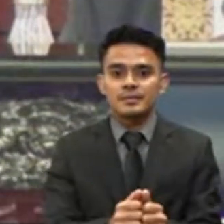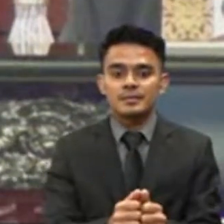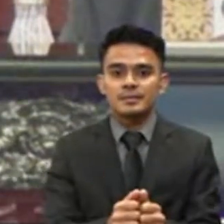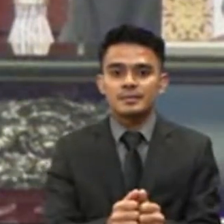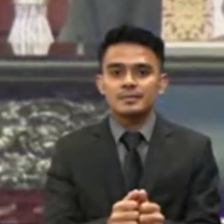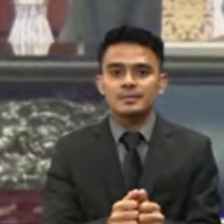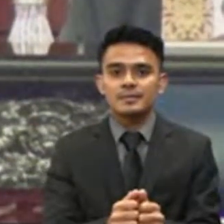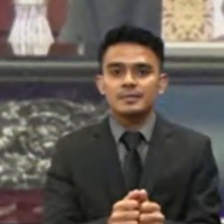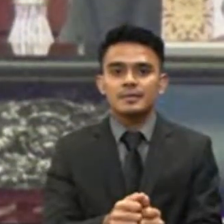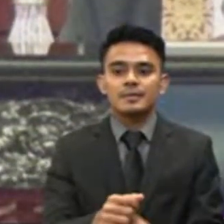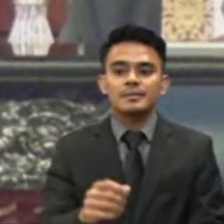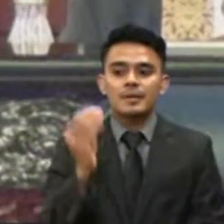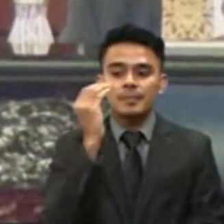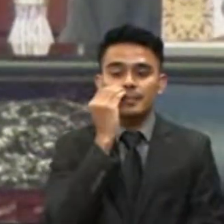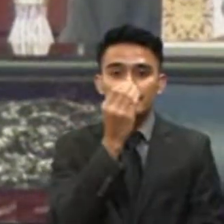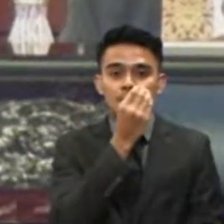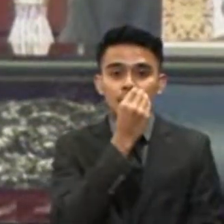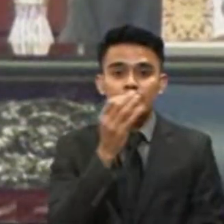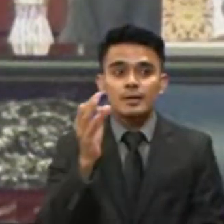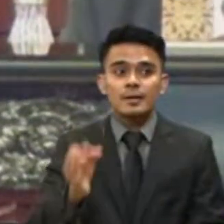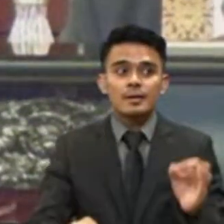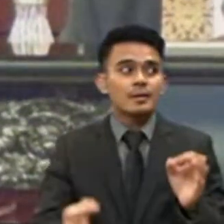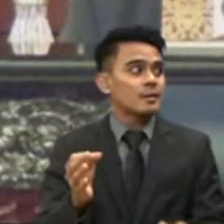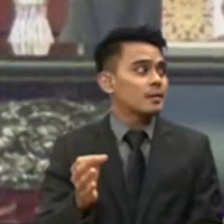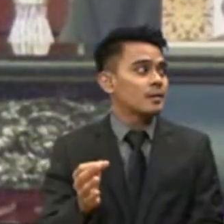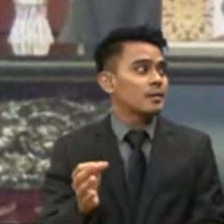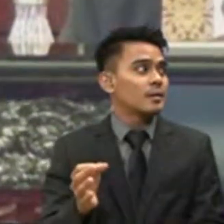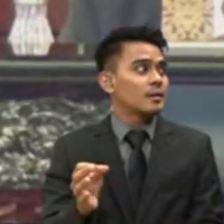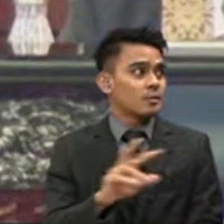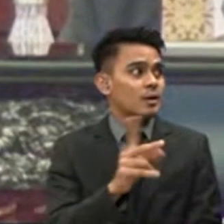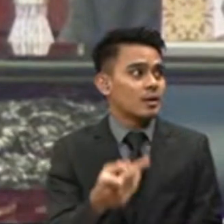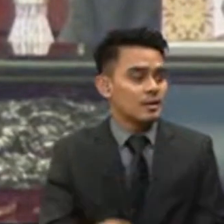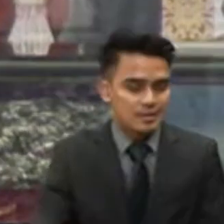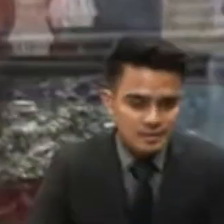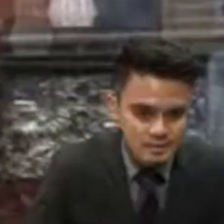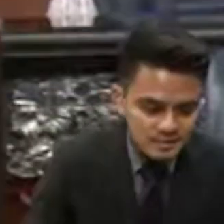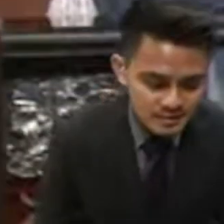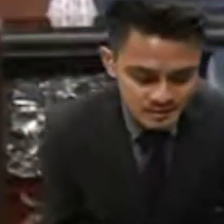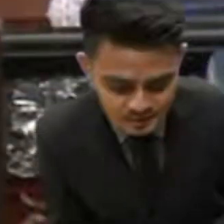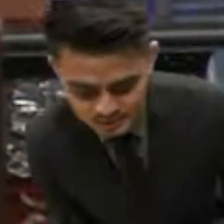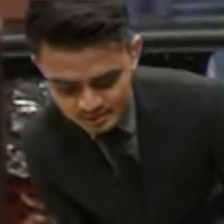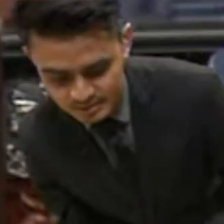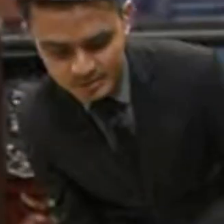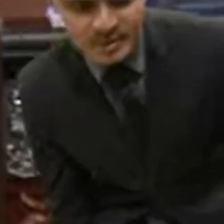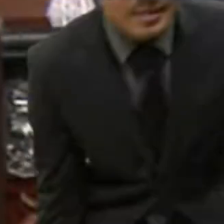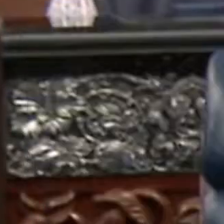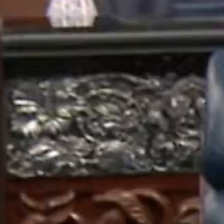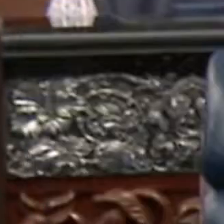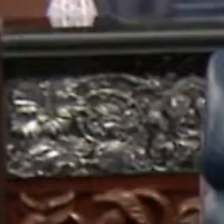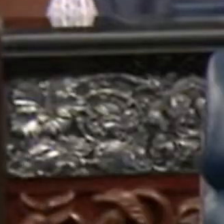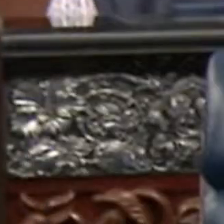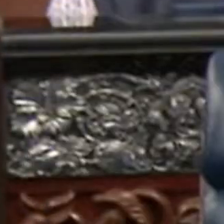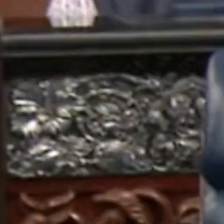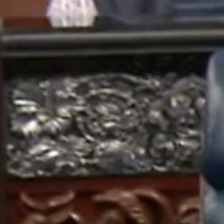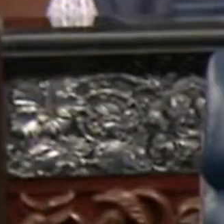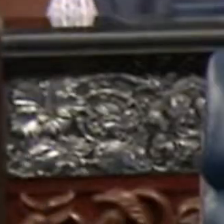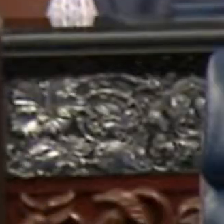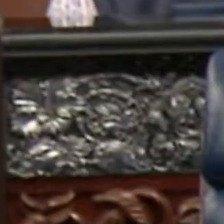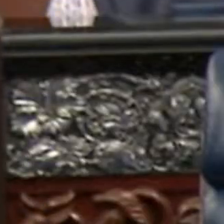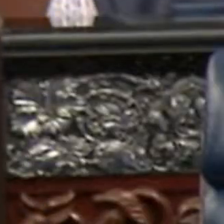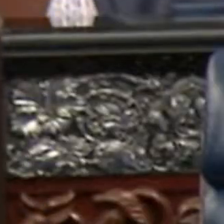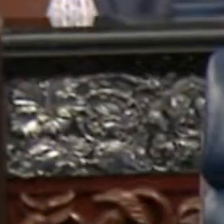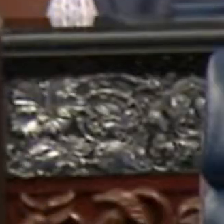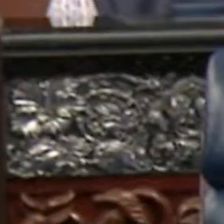interest ini jika ia terlibat dengan opr dia hanya melibatkan pinjaman